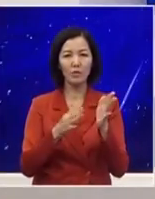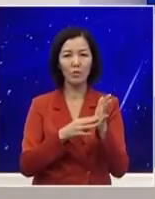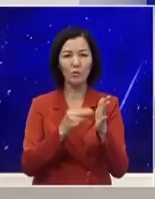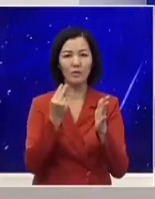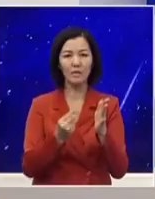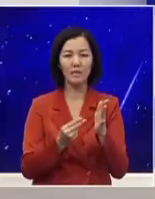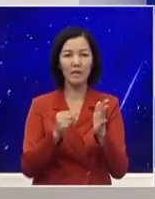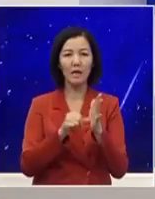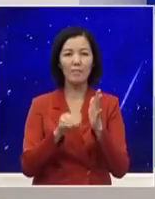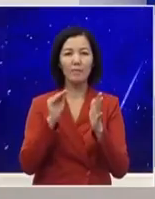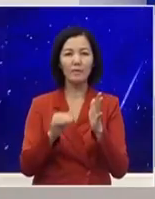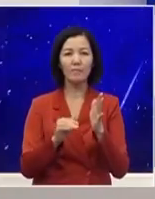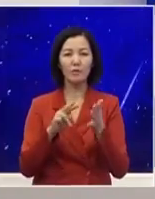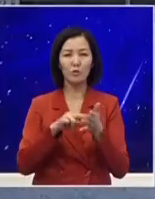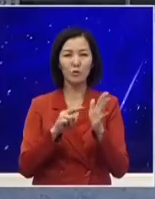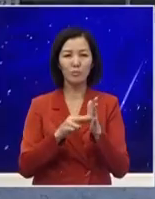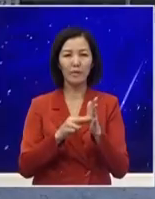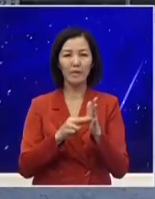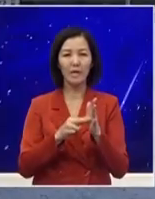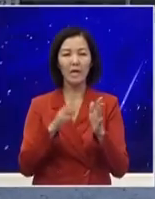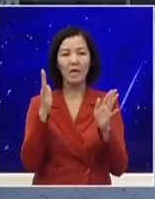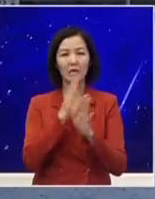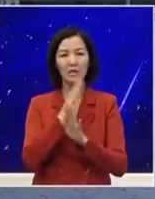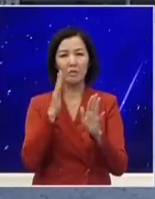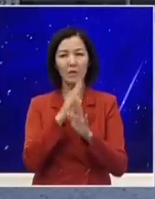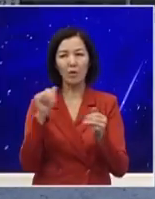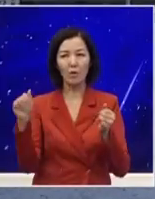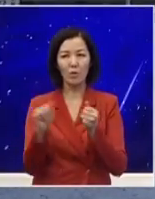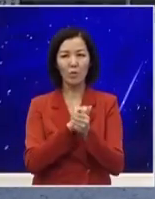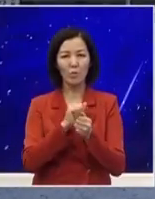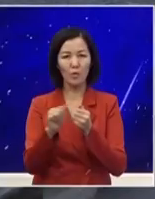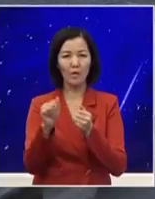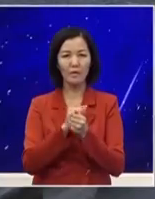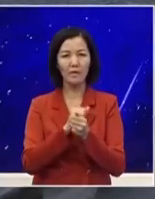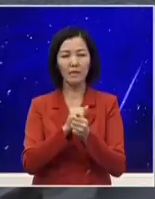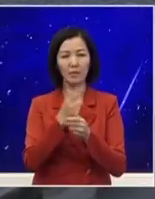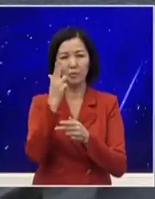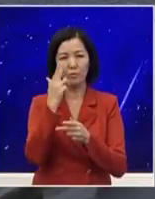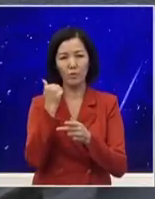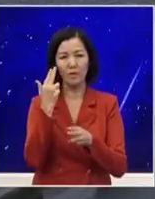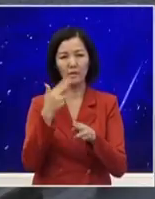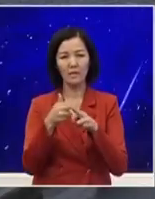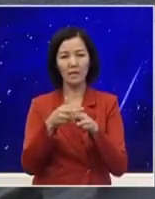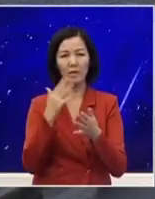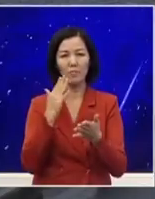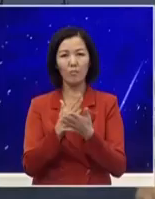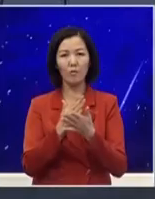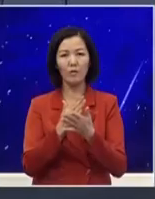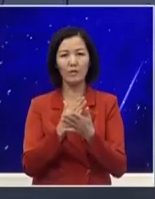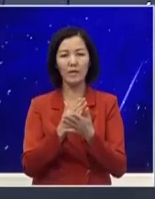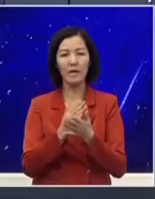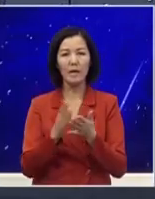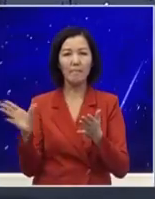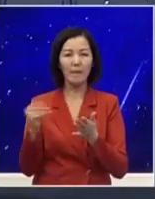өнім жинауды болжаған. Алайда жаз жайлы болмады. Ауа райы қолайсыздығы өнім көлеміне де әсерін тигізді. Барын ысырапсыз